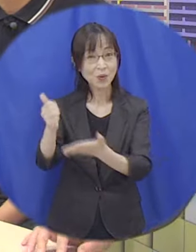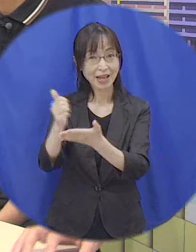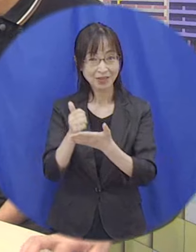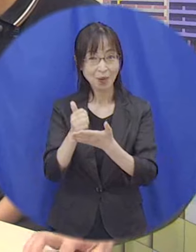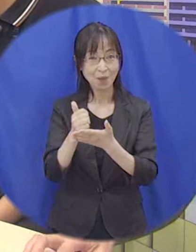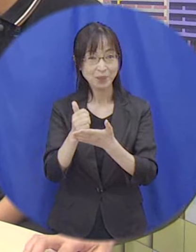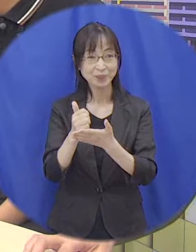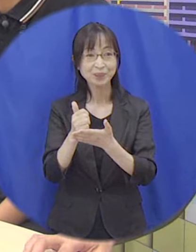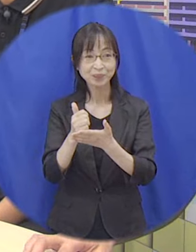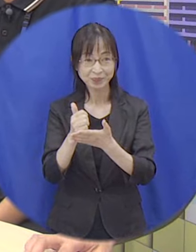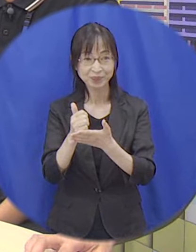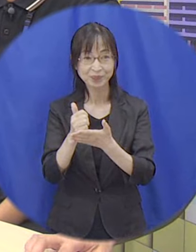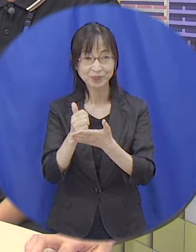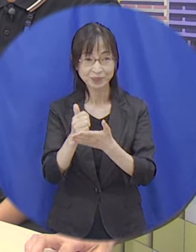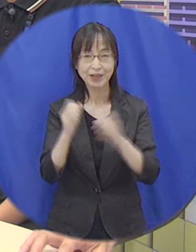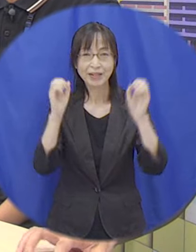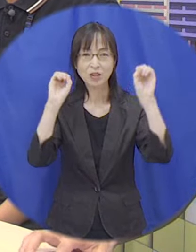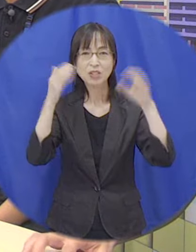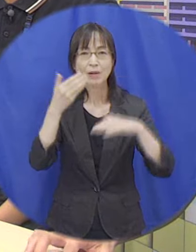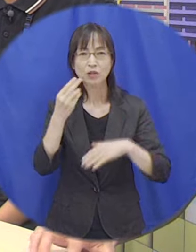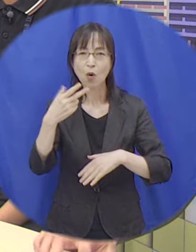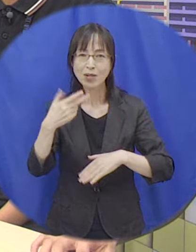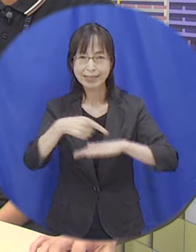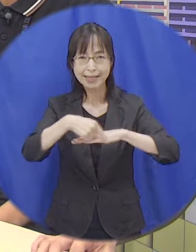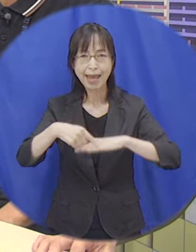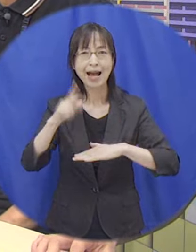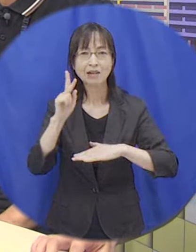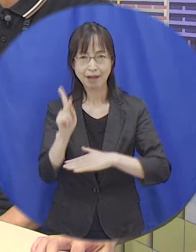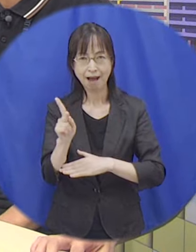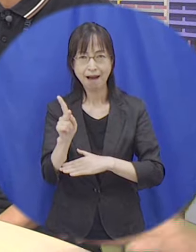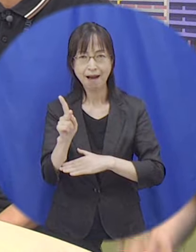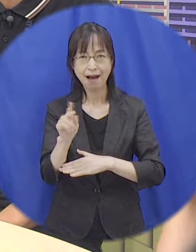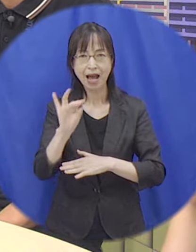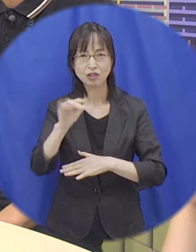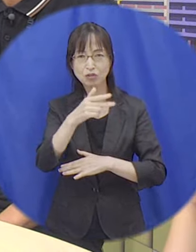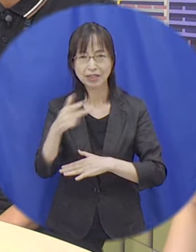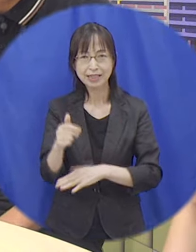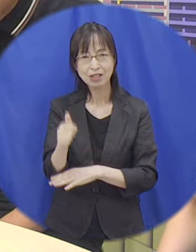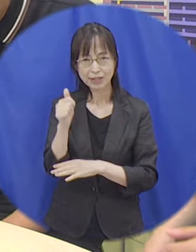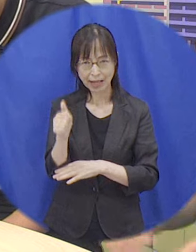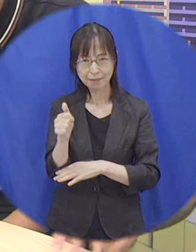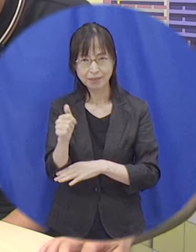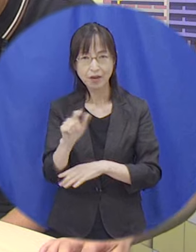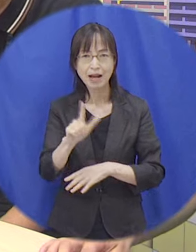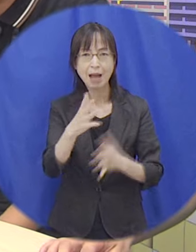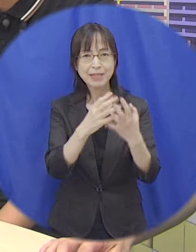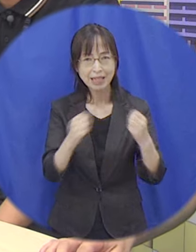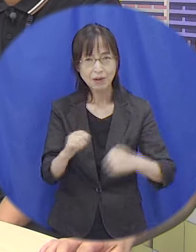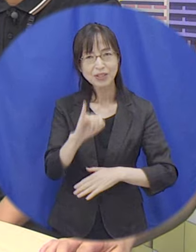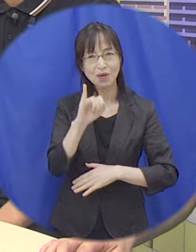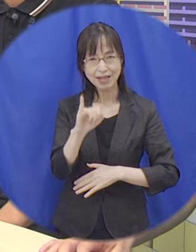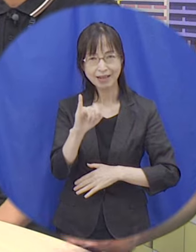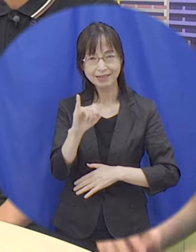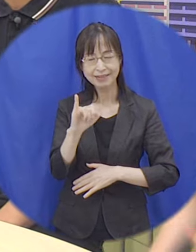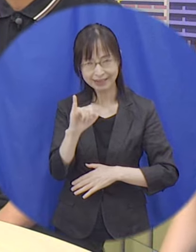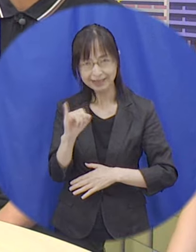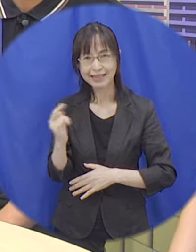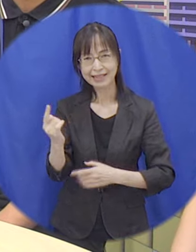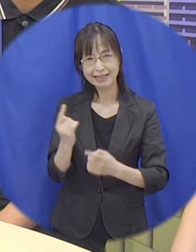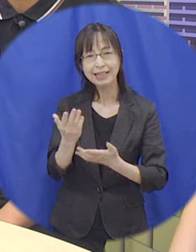は豊島区都市計画課から辻裕樹さんと上澤由紀子さんにご出演い